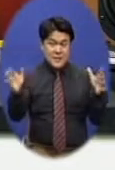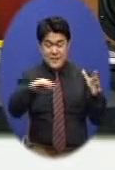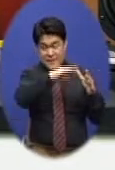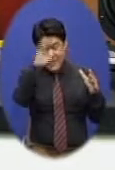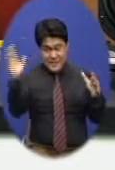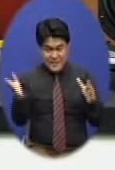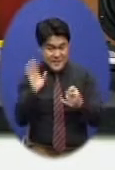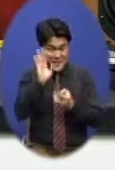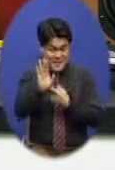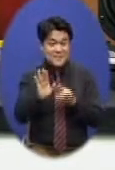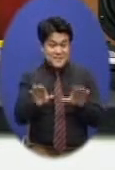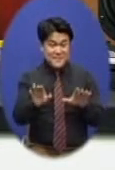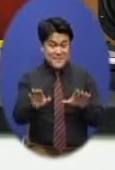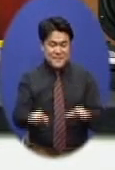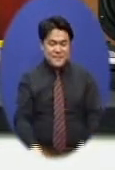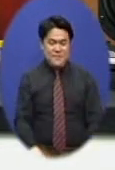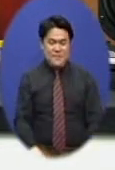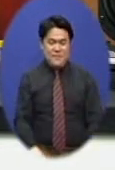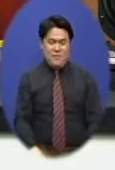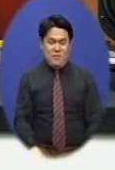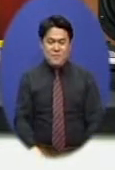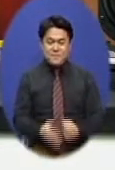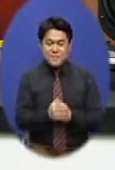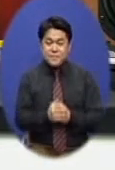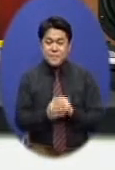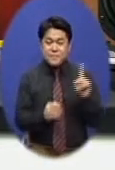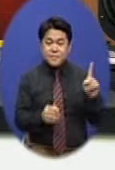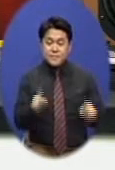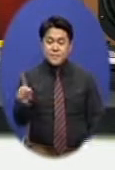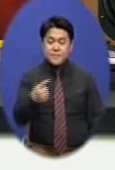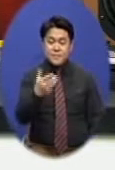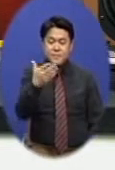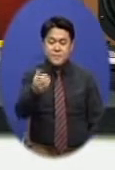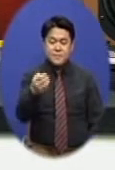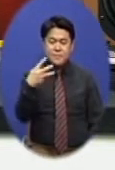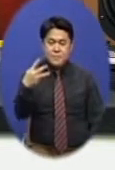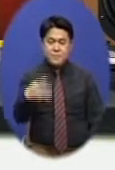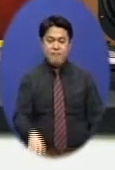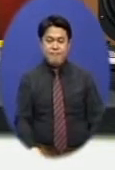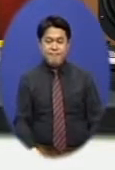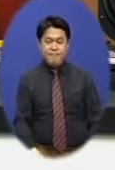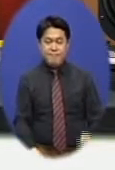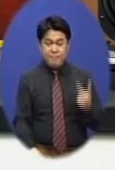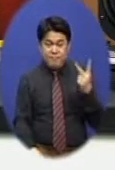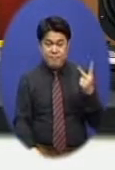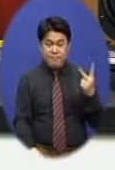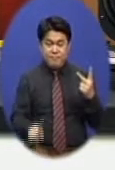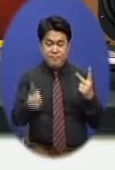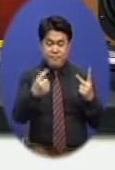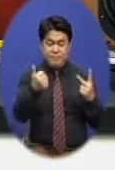분까지 지금까지 어떻게 이렇게 변화가 되었는지 보도록 네, 할게요. 네, 1번입니다. 193표. 네. 계속해서